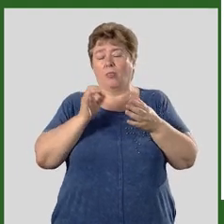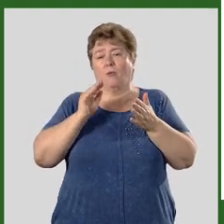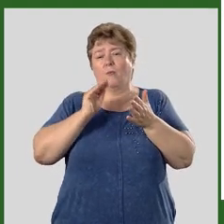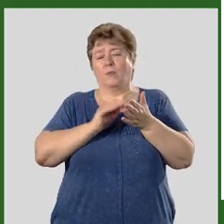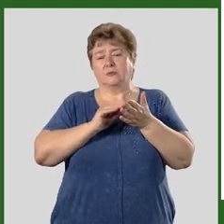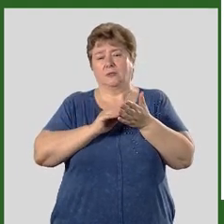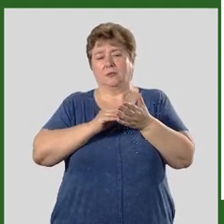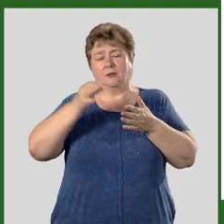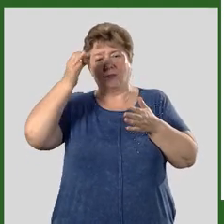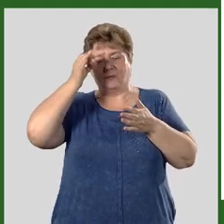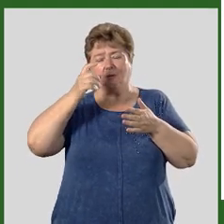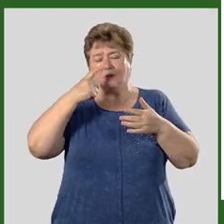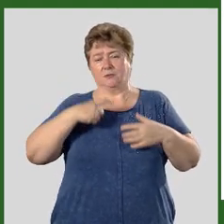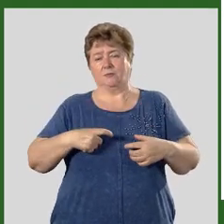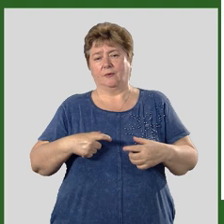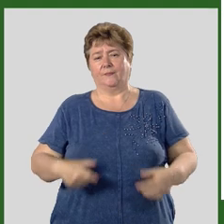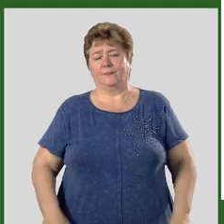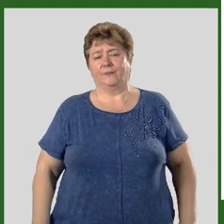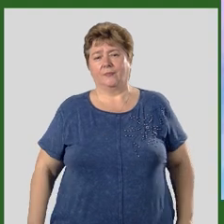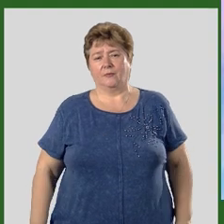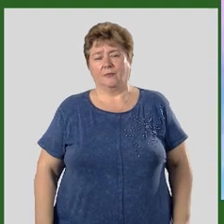постоянно напоминает нам о себе.